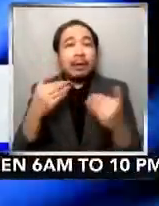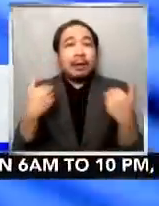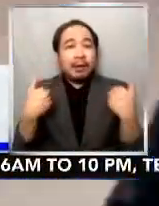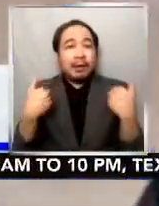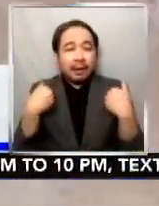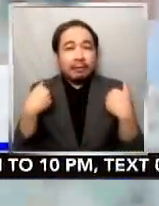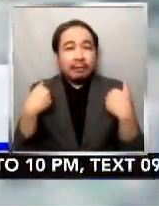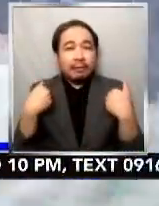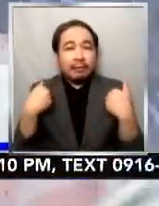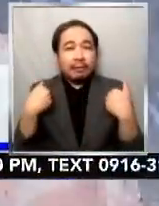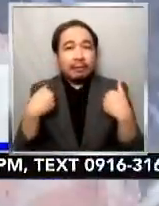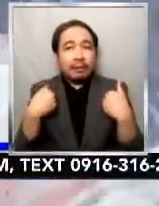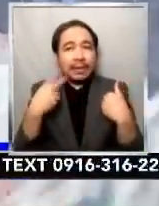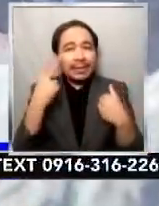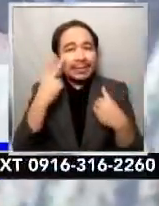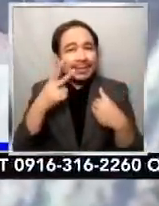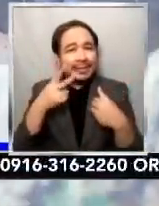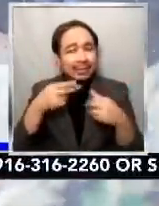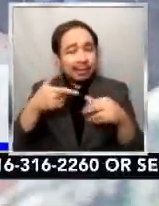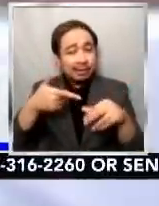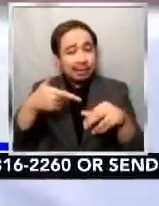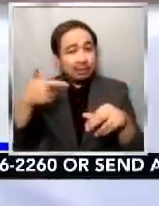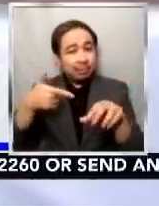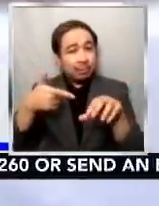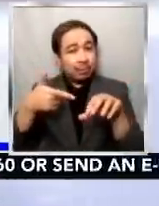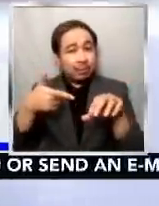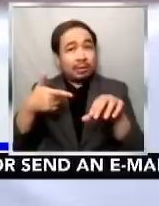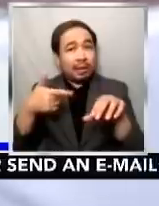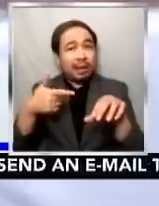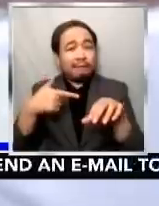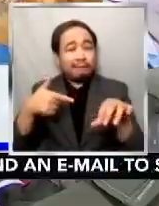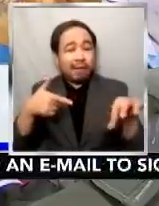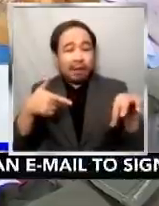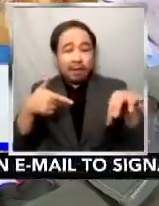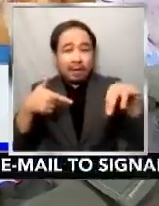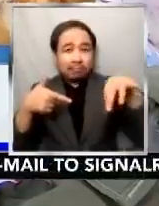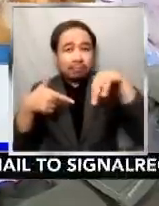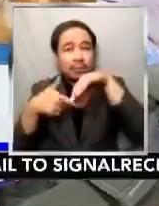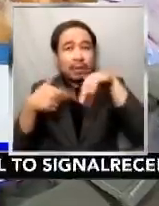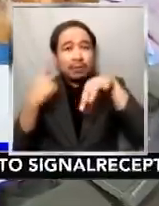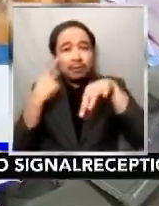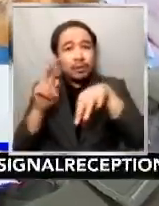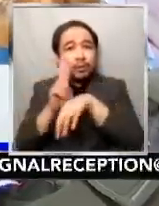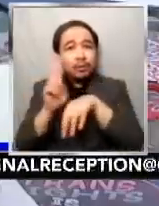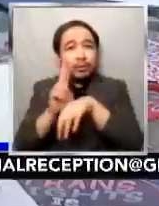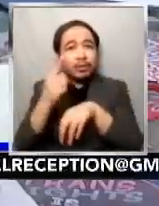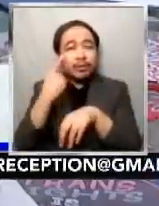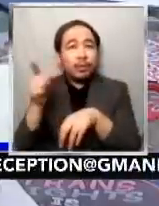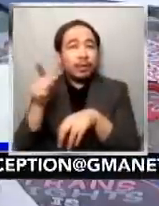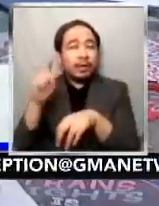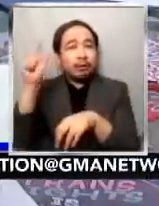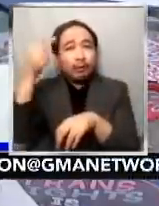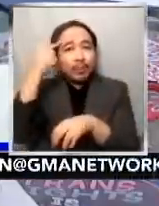silencer yung mga ano sa mga gamitin nila sa government ano natin, mga forces